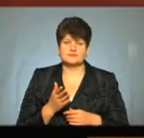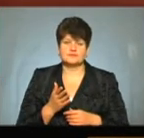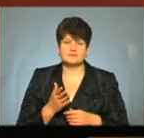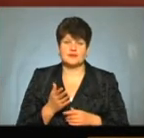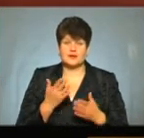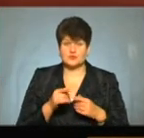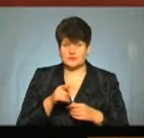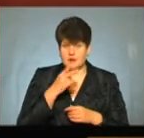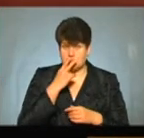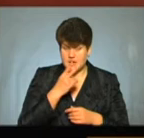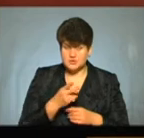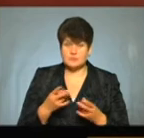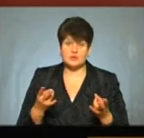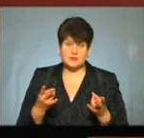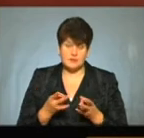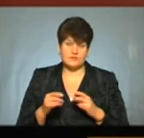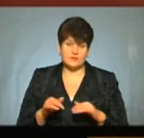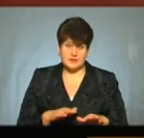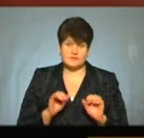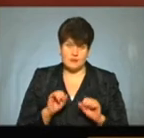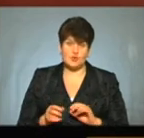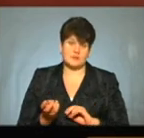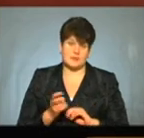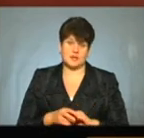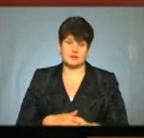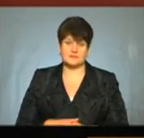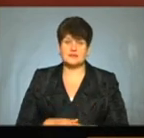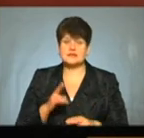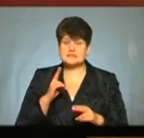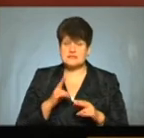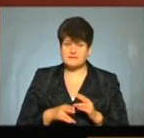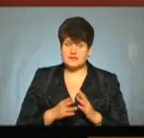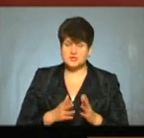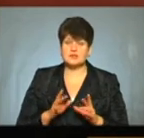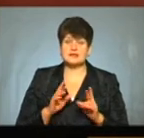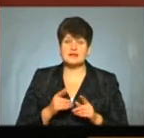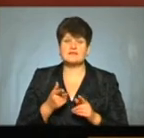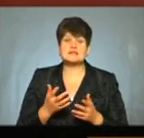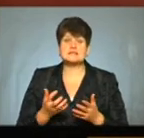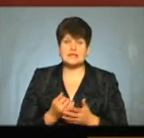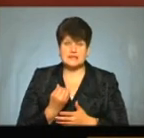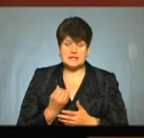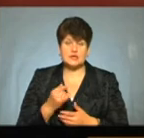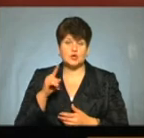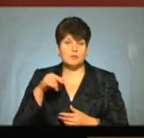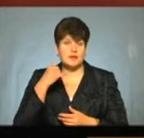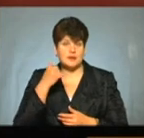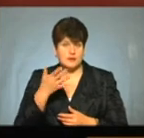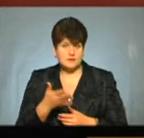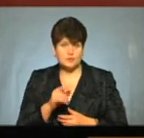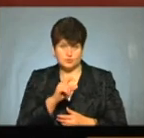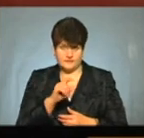Якщо вона бачить потребу дії, вона може прийти. І на завершення, як вас знайти? Ще раз, номер телефону буде